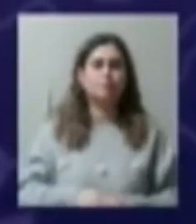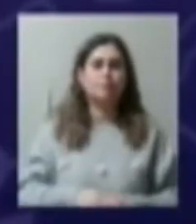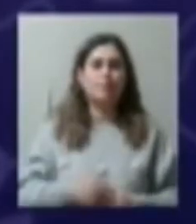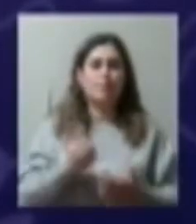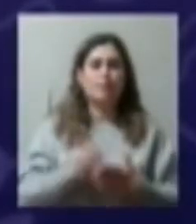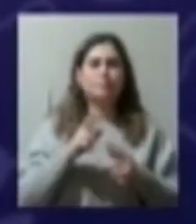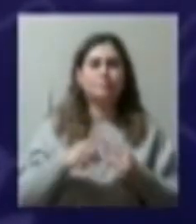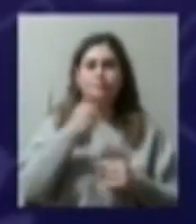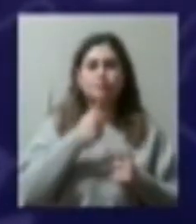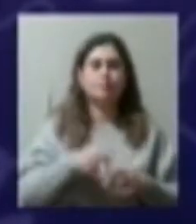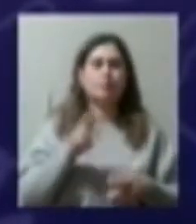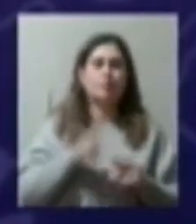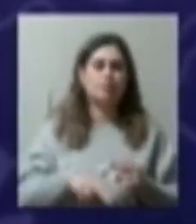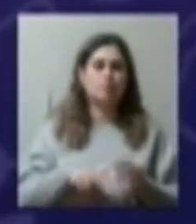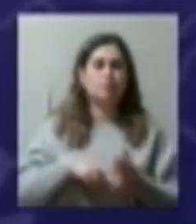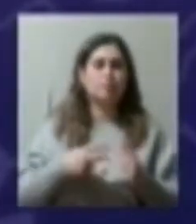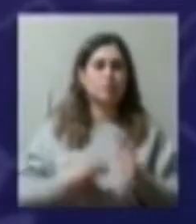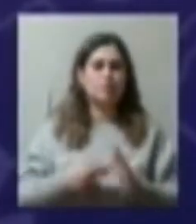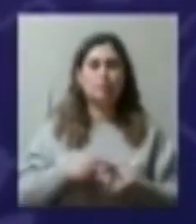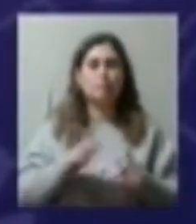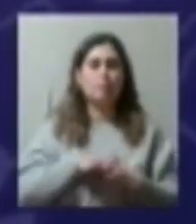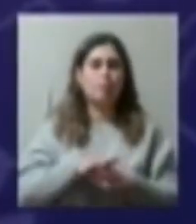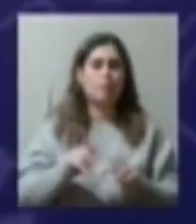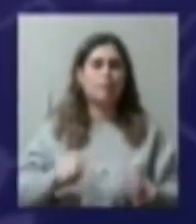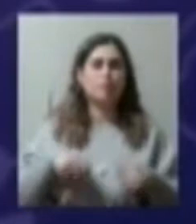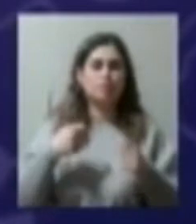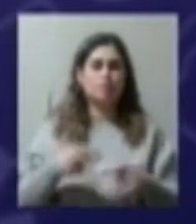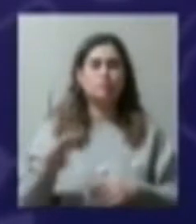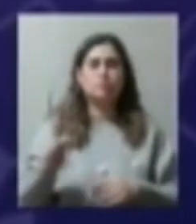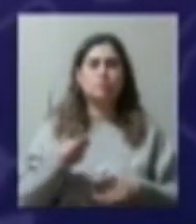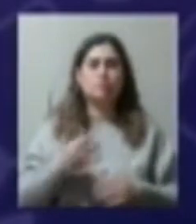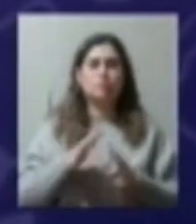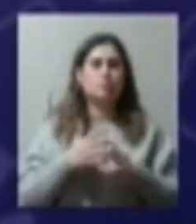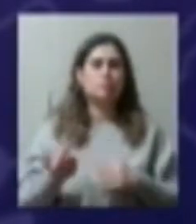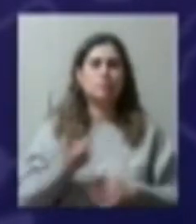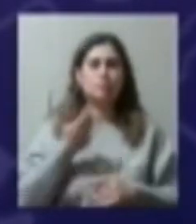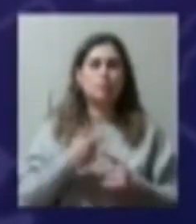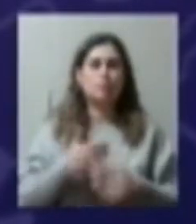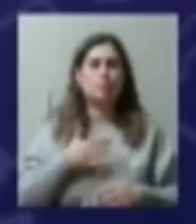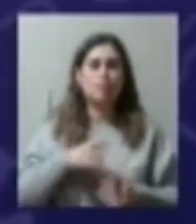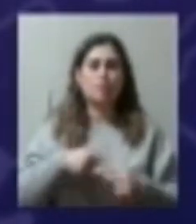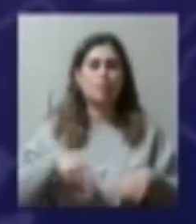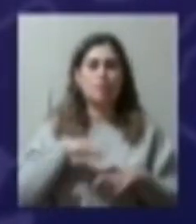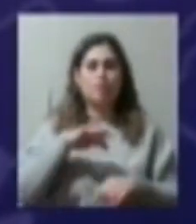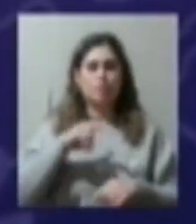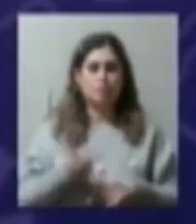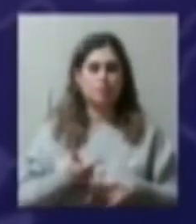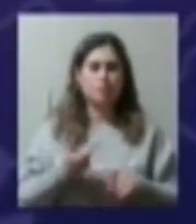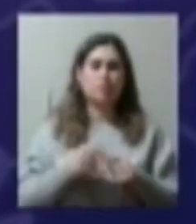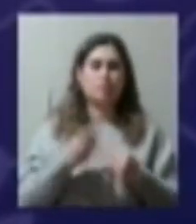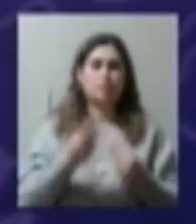року завершити повну передачу земель сільського призначення нашим об'єднаним територіальним громадам. Це дасть